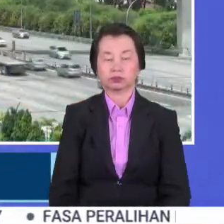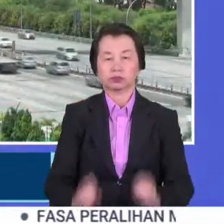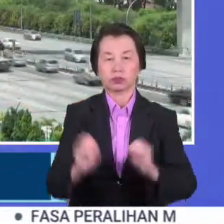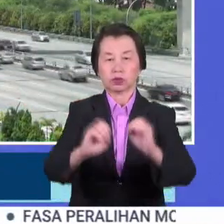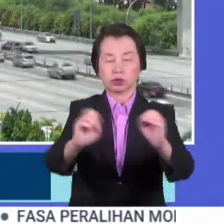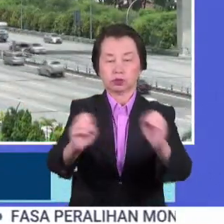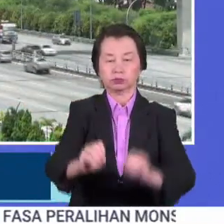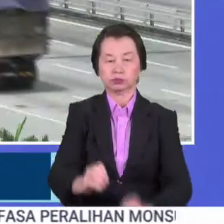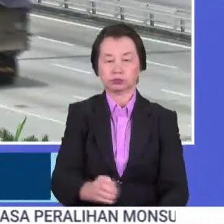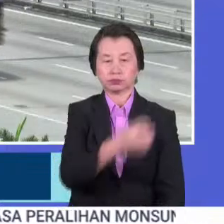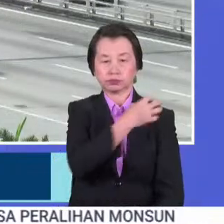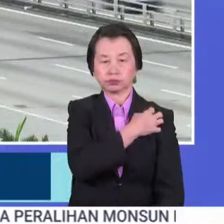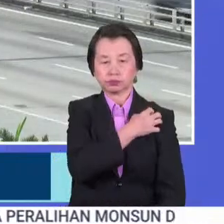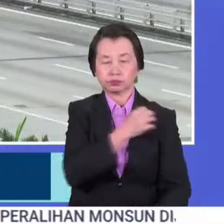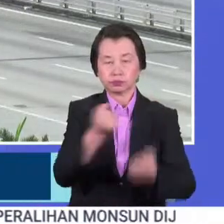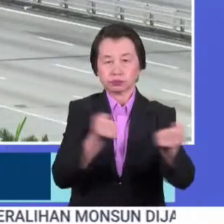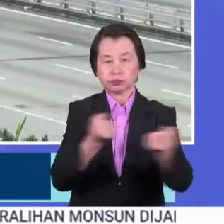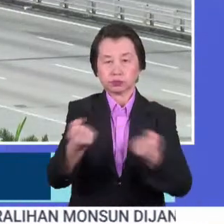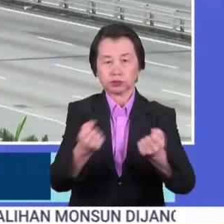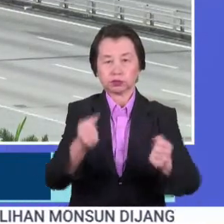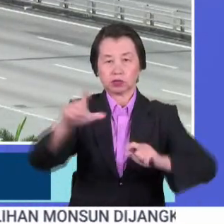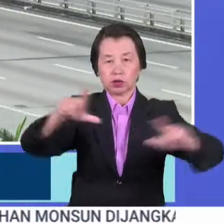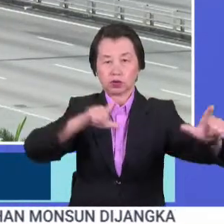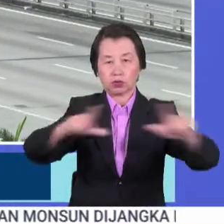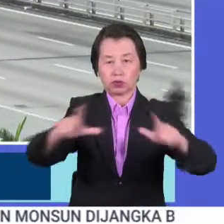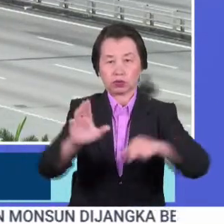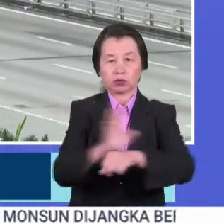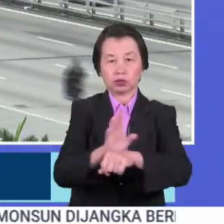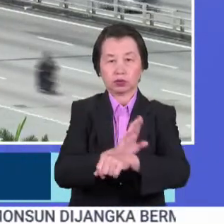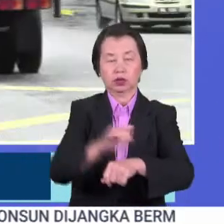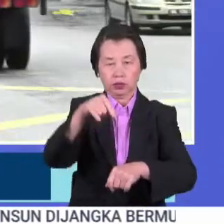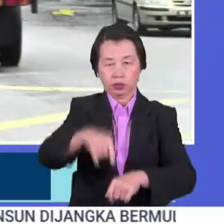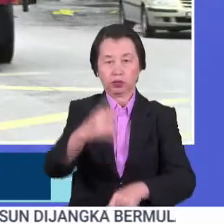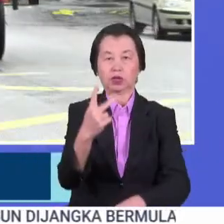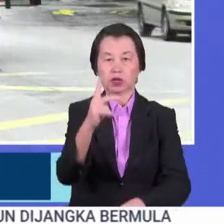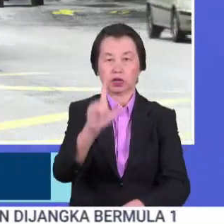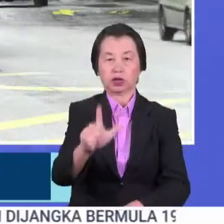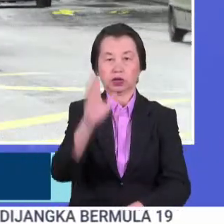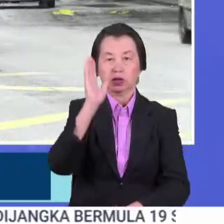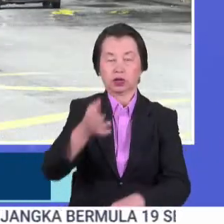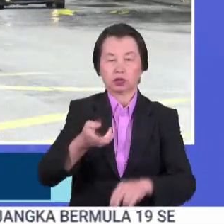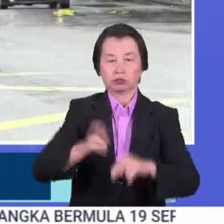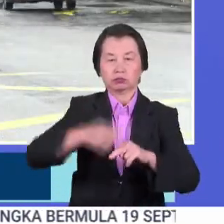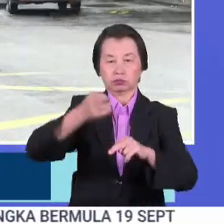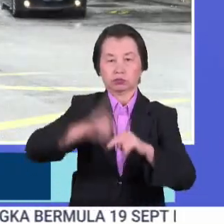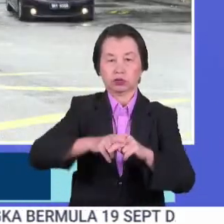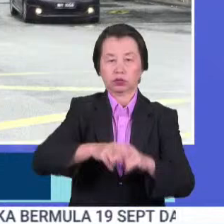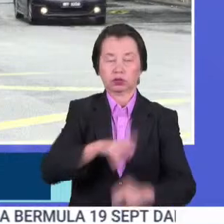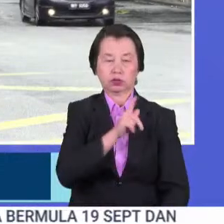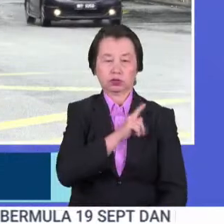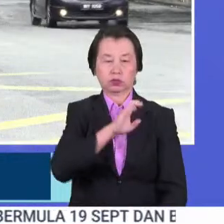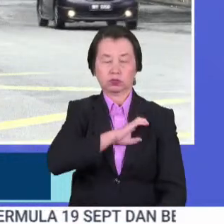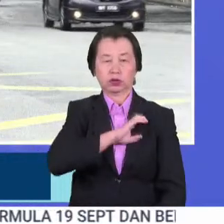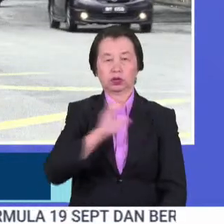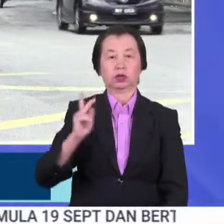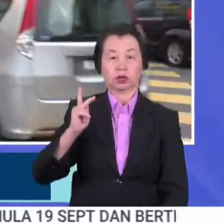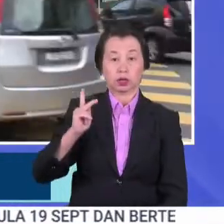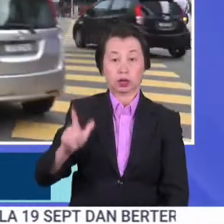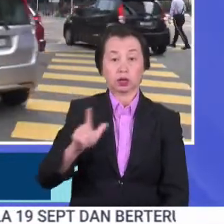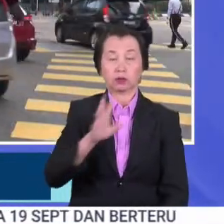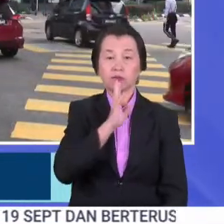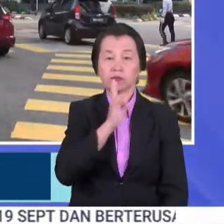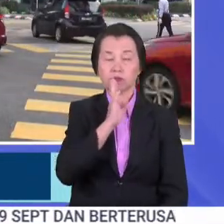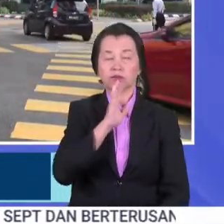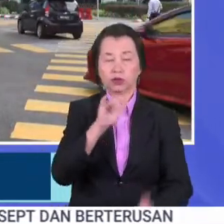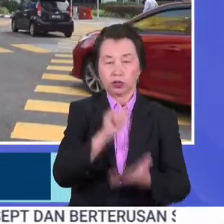Operasi penguatkuasaan terhadap kenderaan berat dan perdagangan di ibu negara akan dipertingkat. Ketua Polis Kuala Lumpur berkata